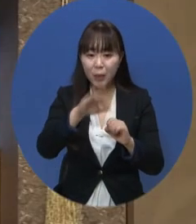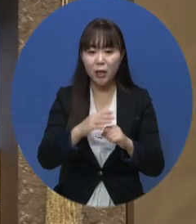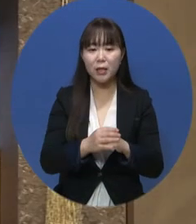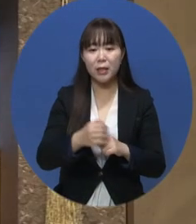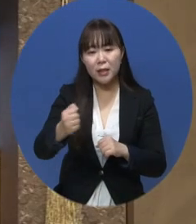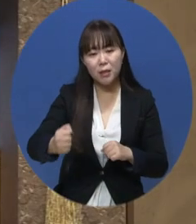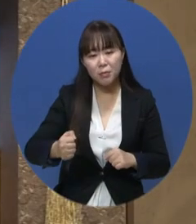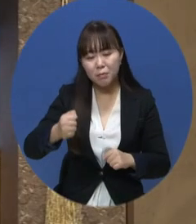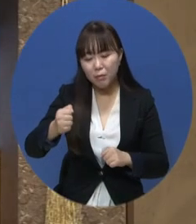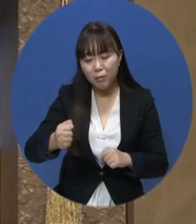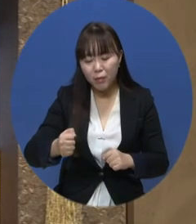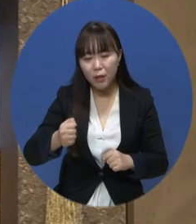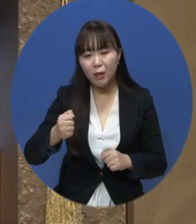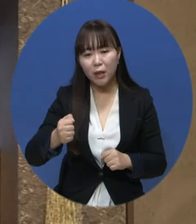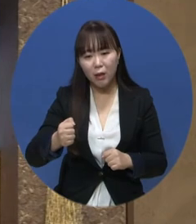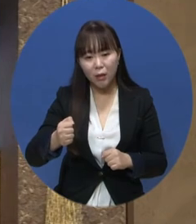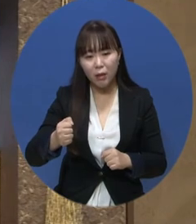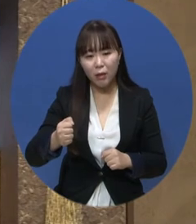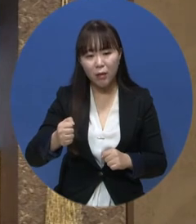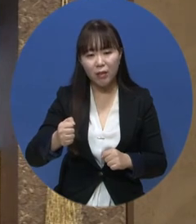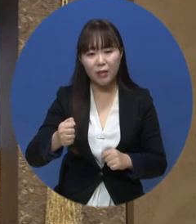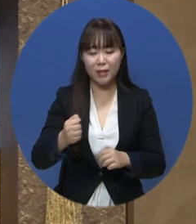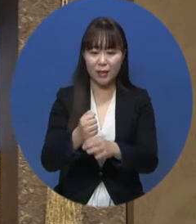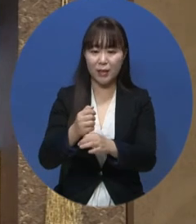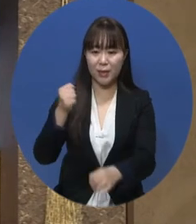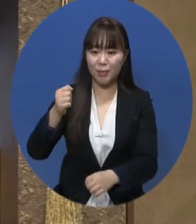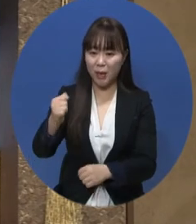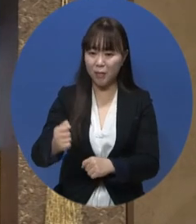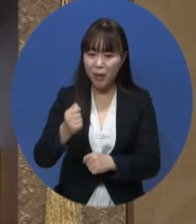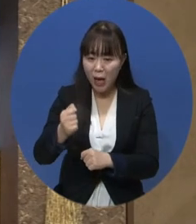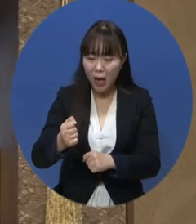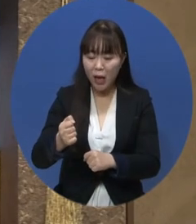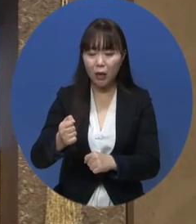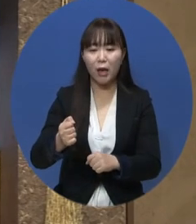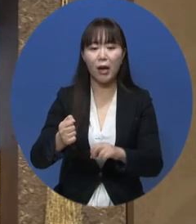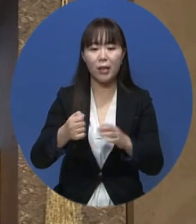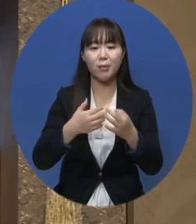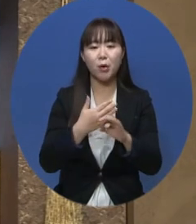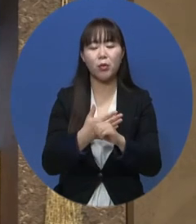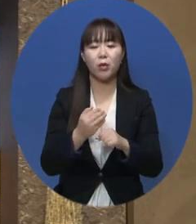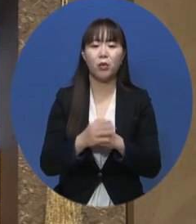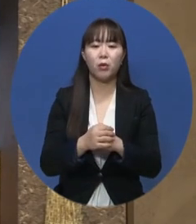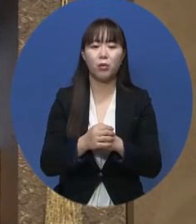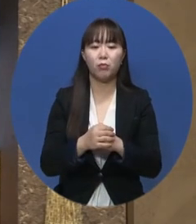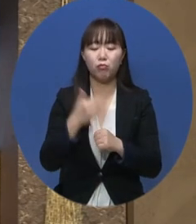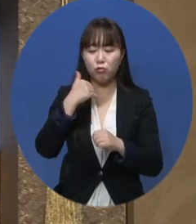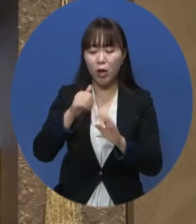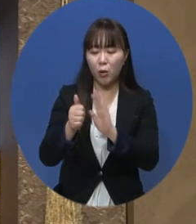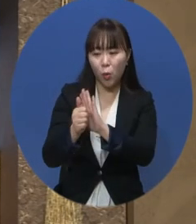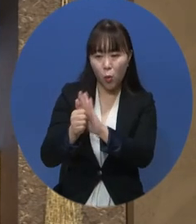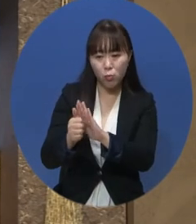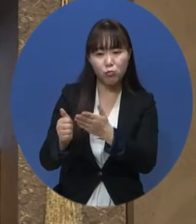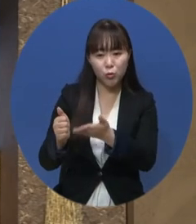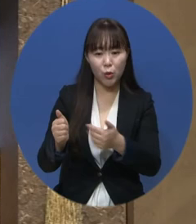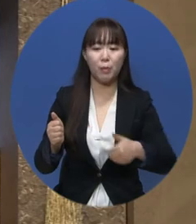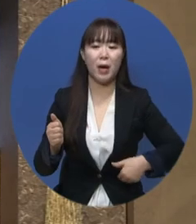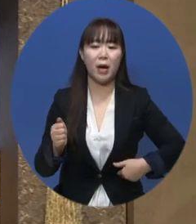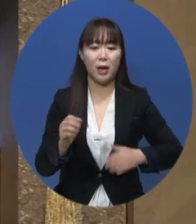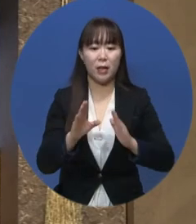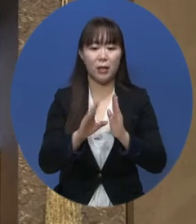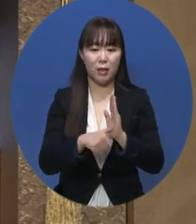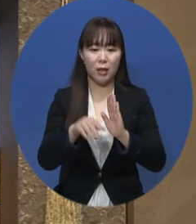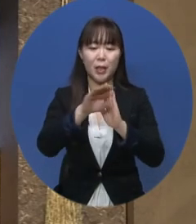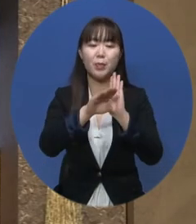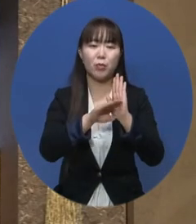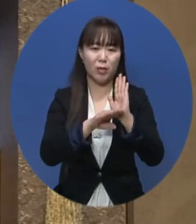뭐 지팡이를 꼭 짚고 이동을 해야 된다든지. 아니면 부축을 해야 된다든지 네. 할 때 이제 그 급수가